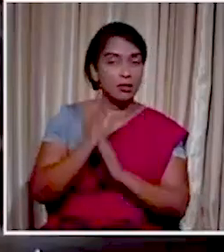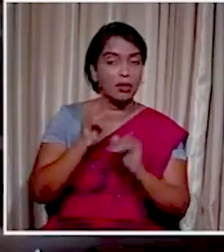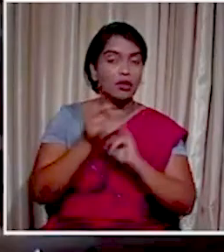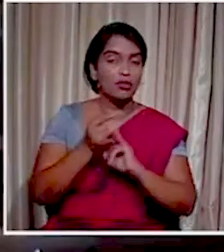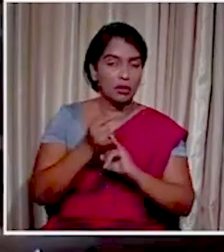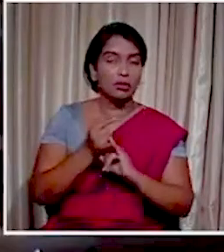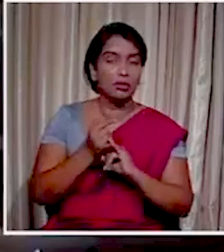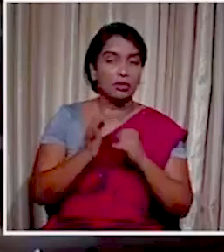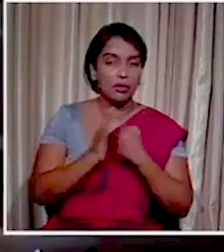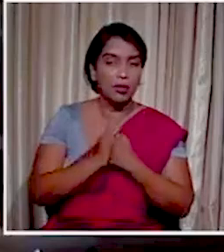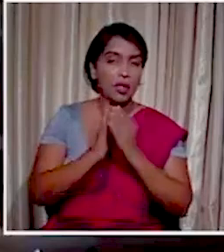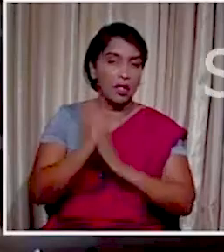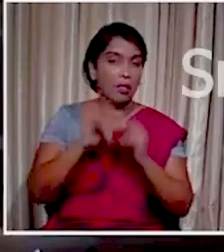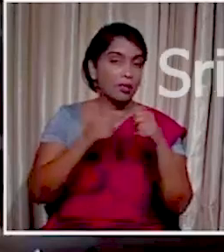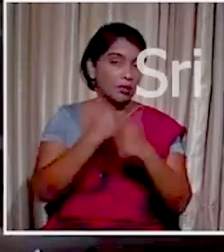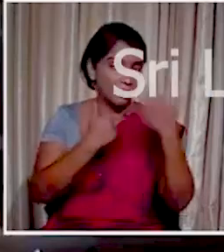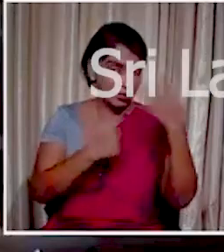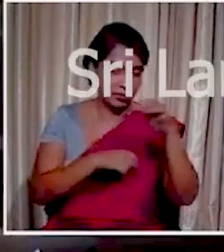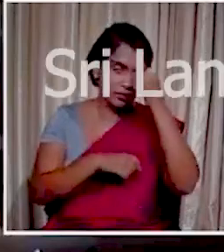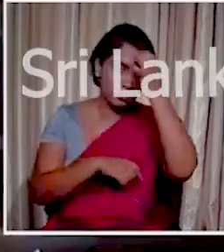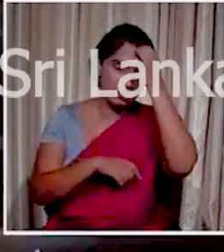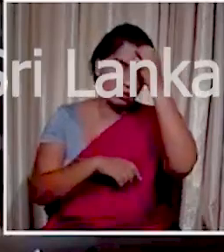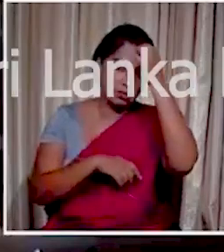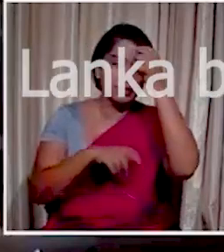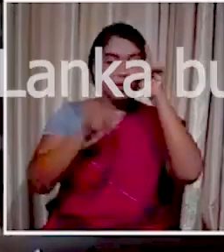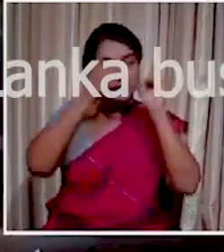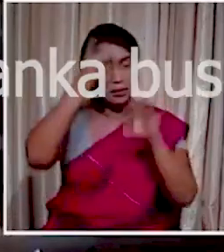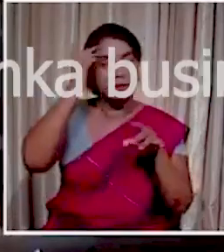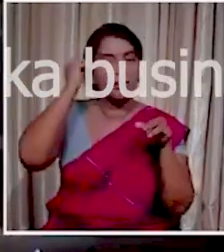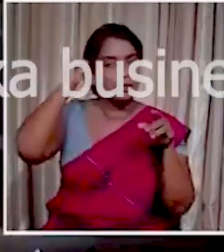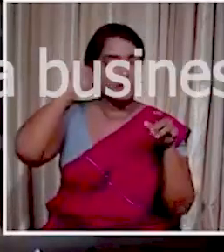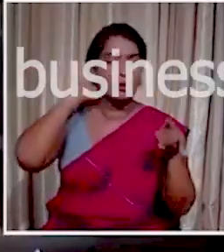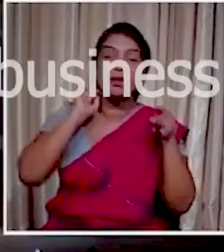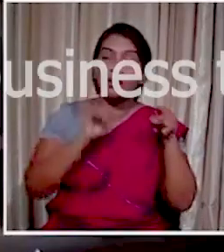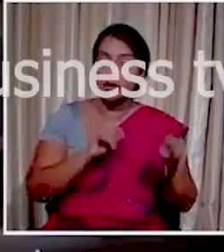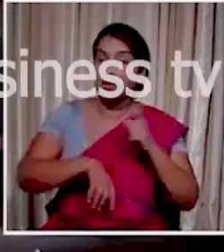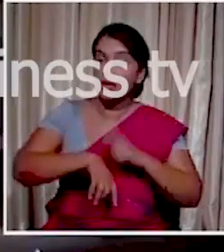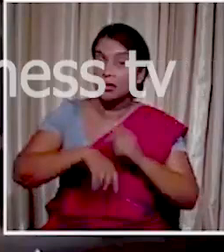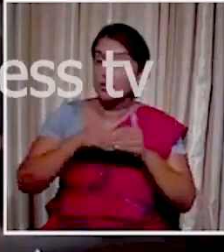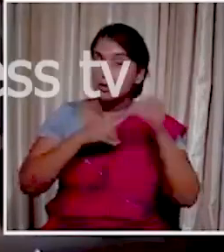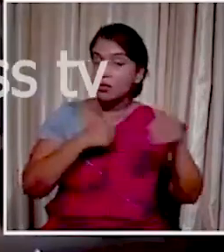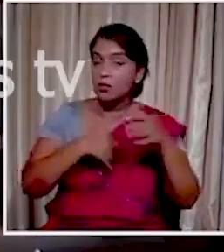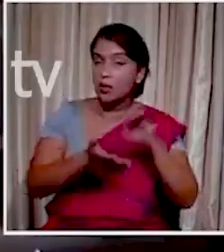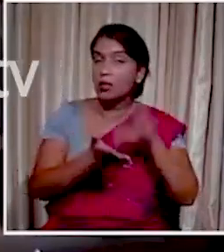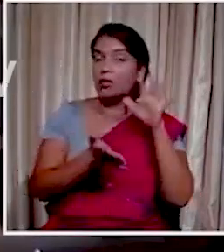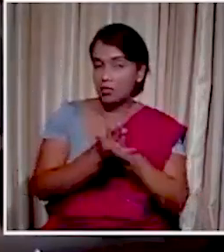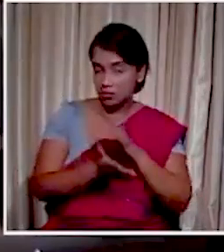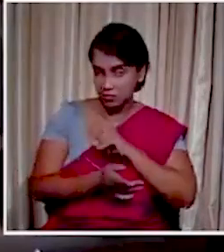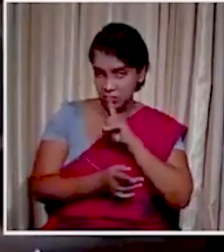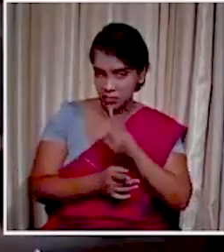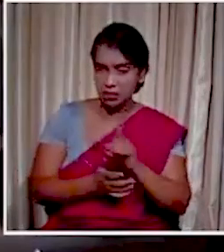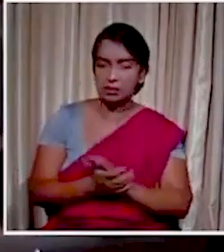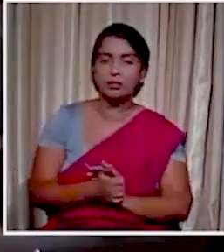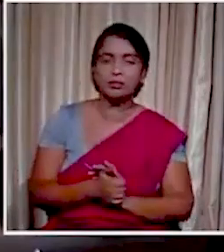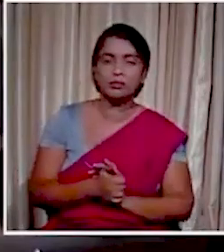ගරු මන්ත්‍රීතුමා විසින් සකස් කරලා තිබුණා. ඒ වගේම ඒ කාලේ සීමා වීතිකන යෝජනාව කපේ තිබුණා.